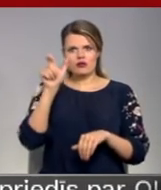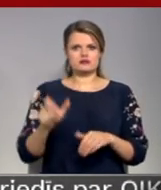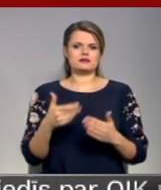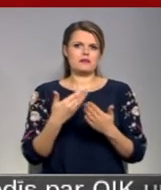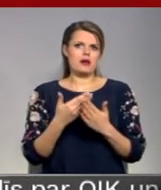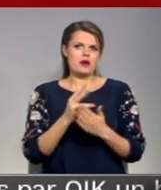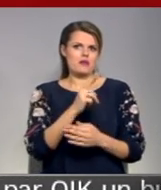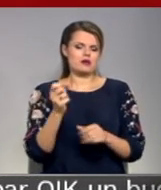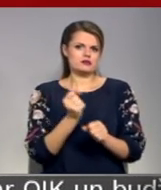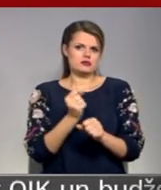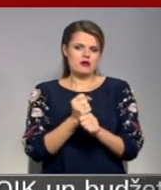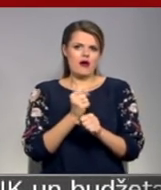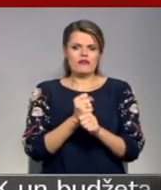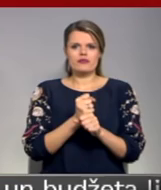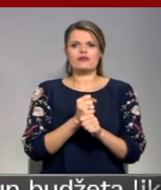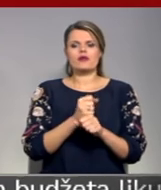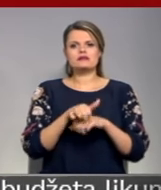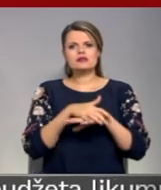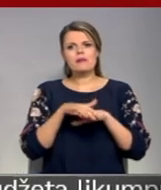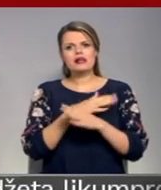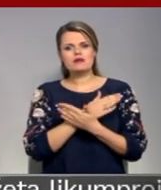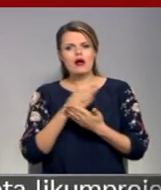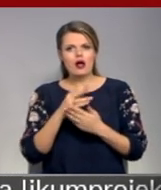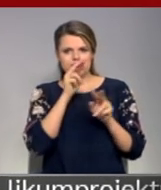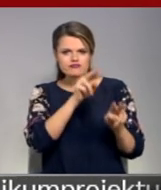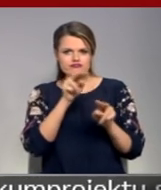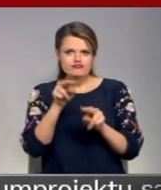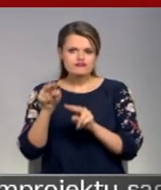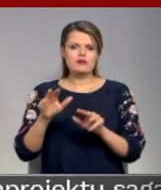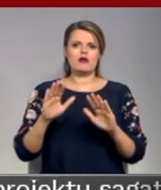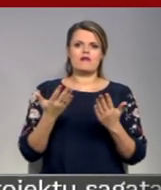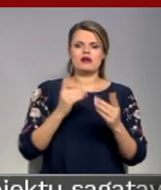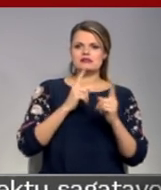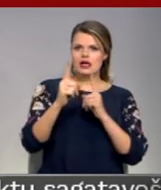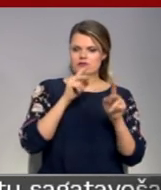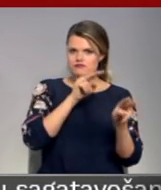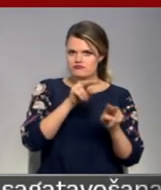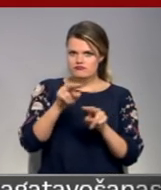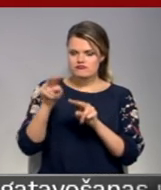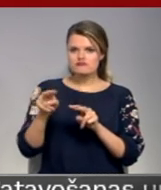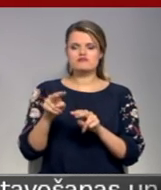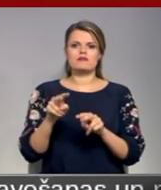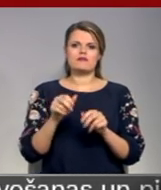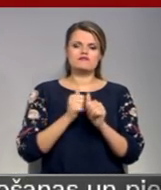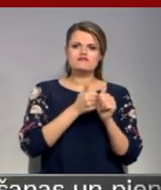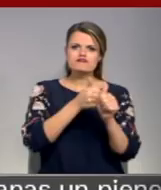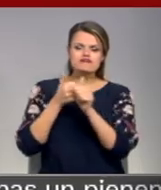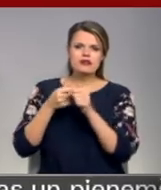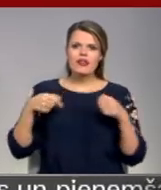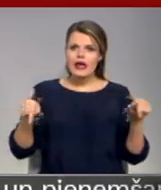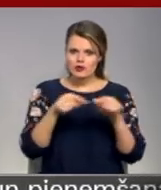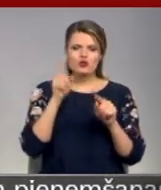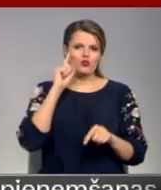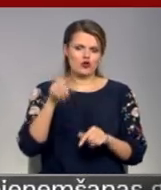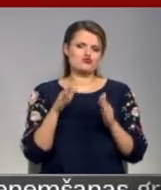pilda dienas pienākumus sabiedriskās kārtības nodrošināšanā vai statikas uzraudzībā, kā iecerņa inspektors apseklu teritoriju,